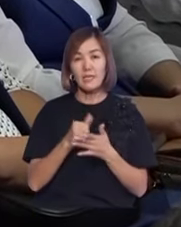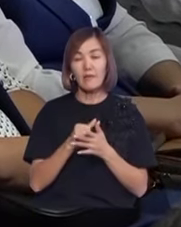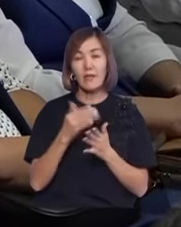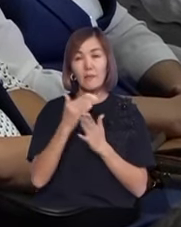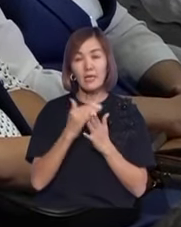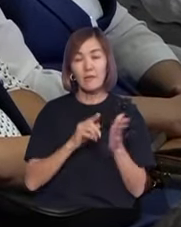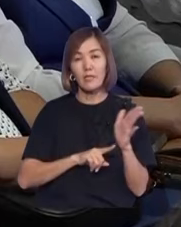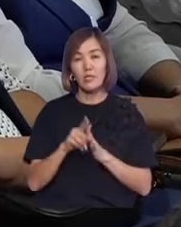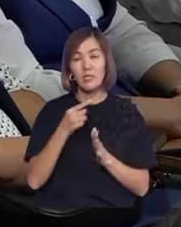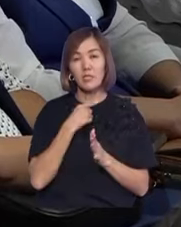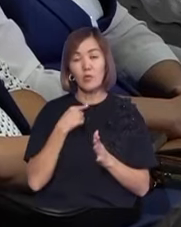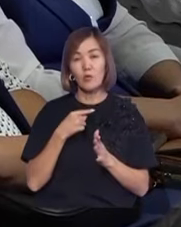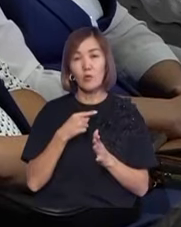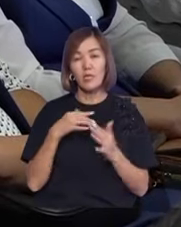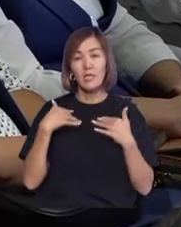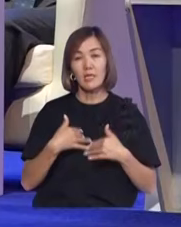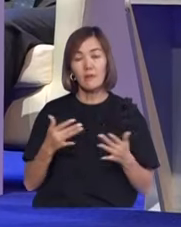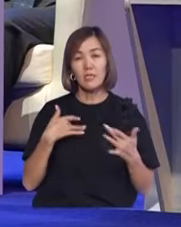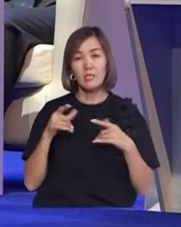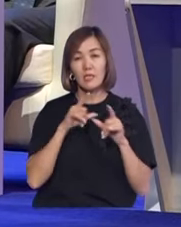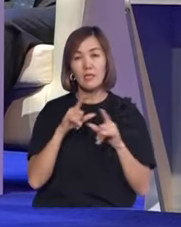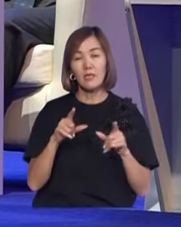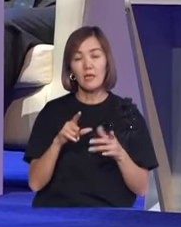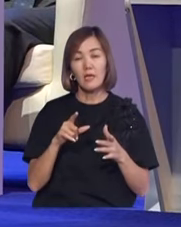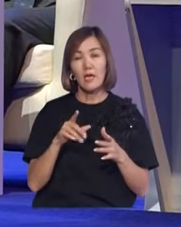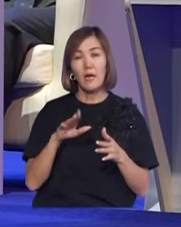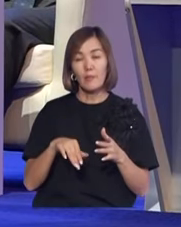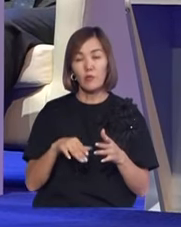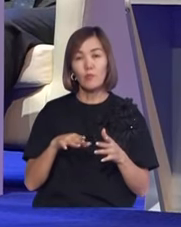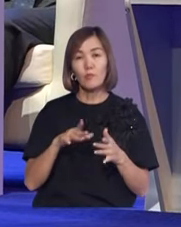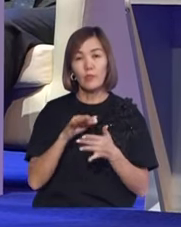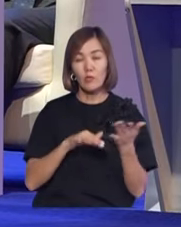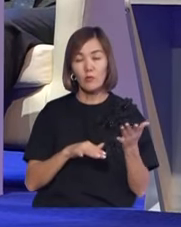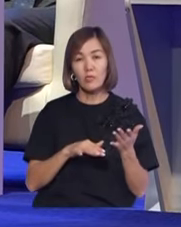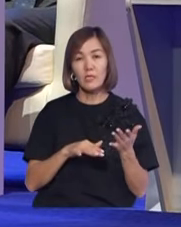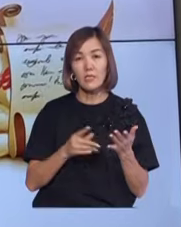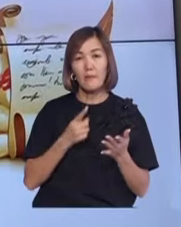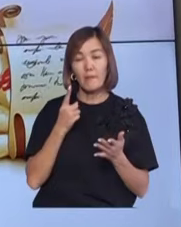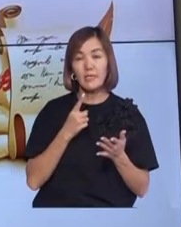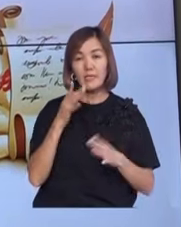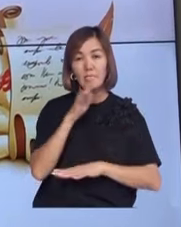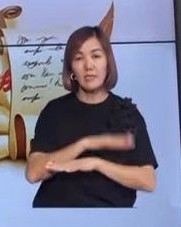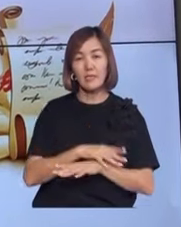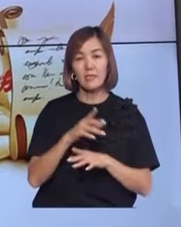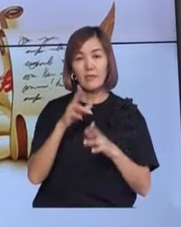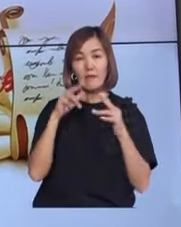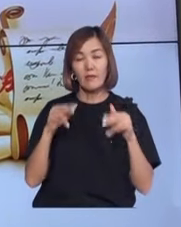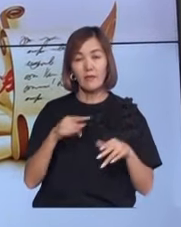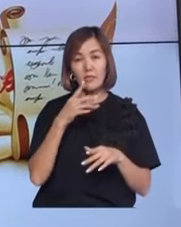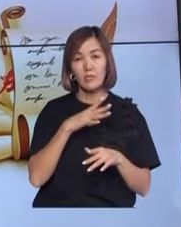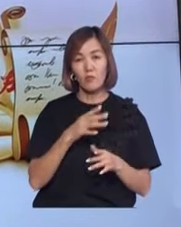программа началась в Талдыкурганском драматическом театре имени Бикен Римовой, а затем продолжилась мастер-классом во Дворце